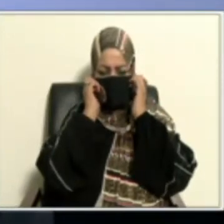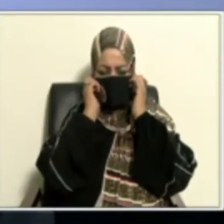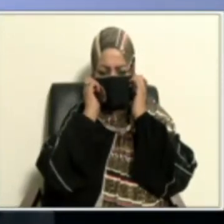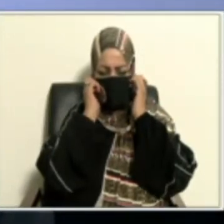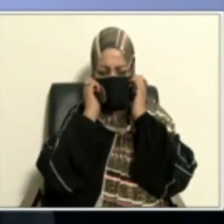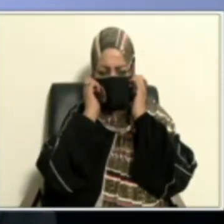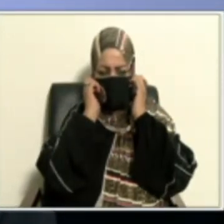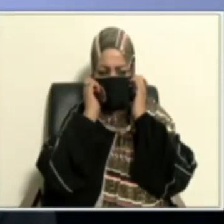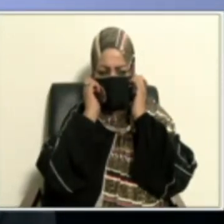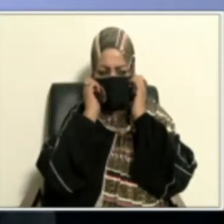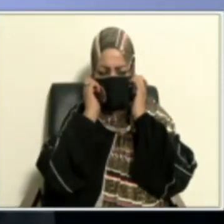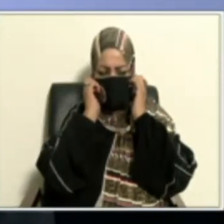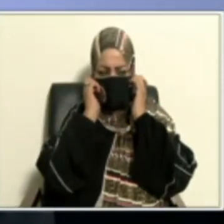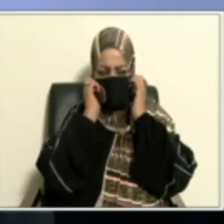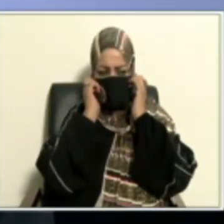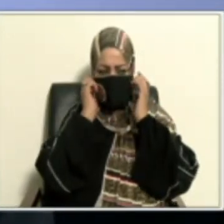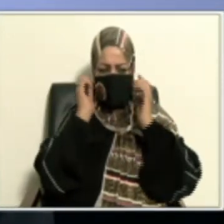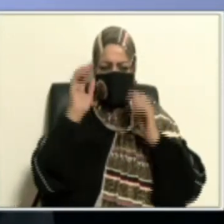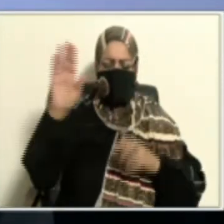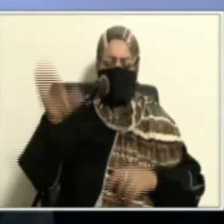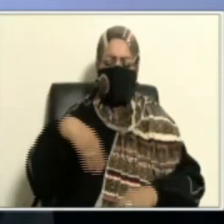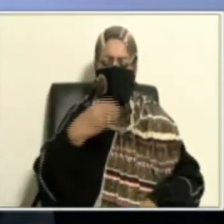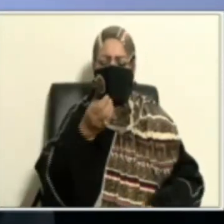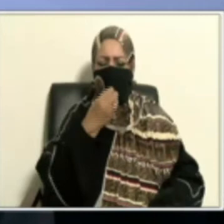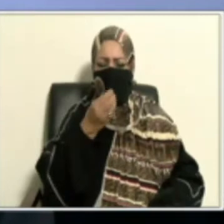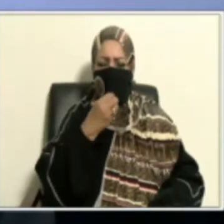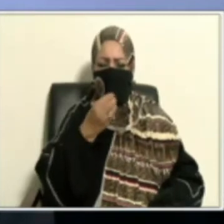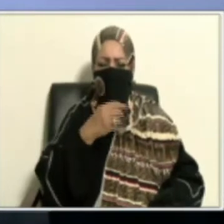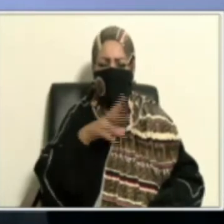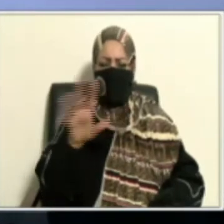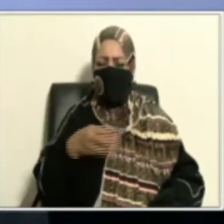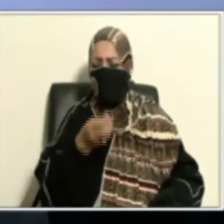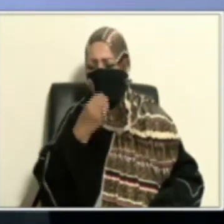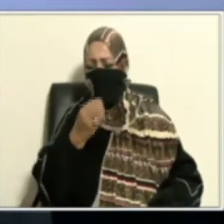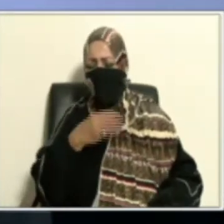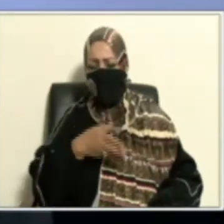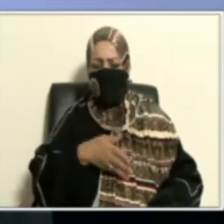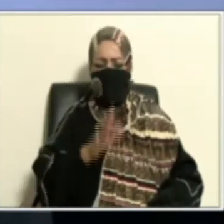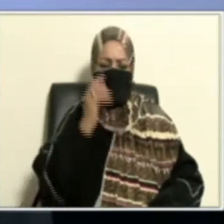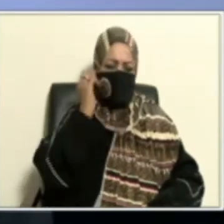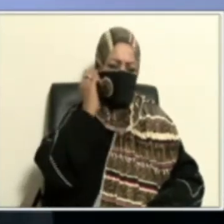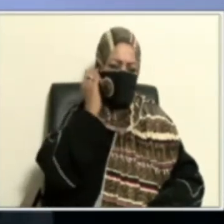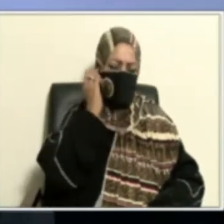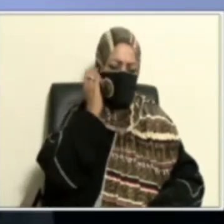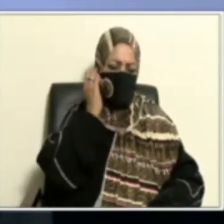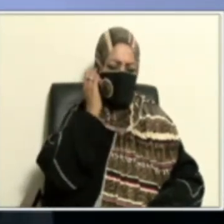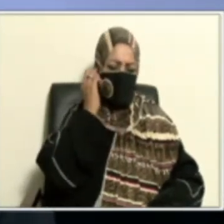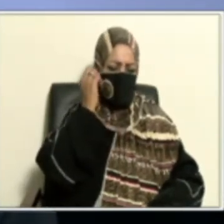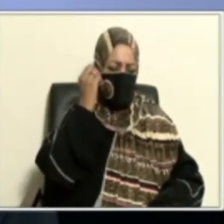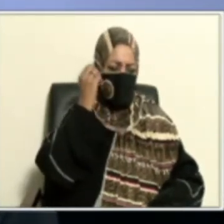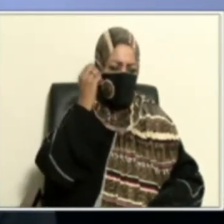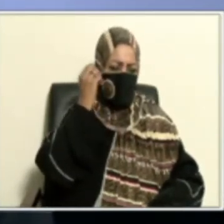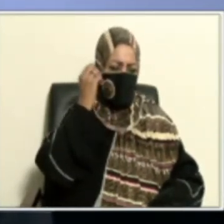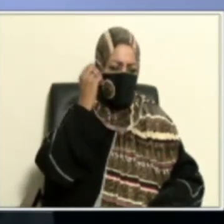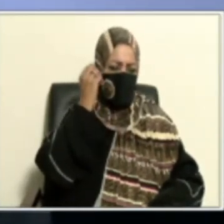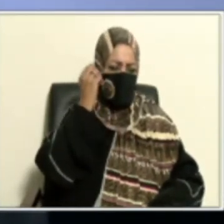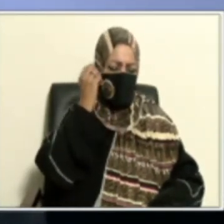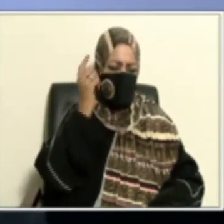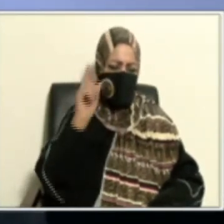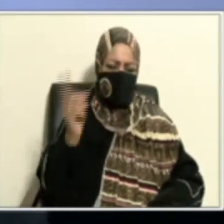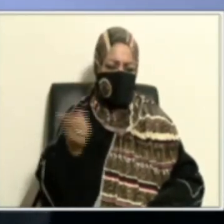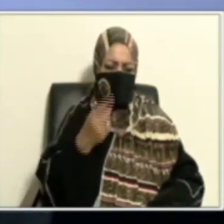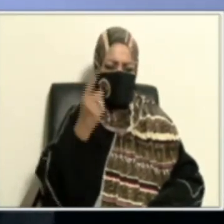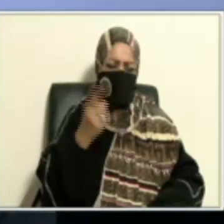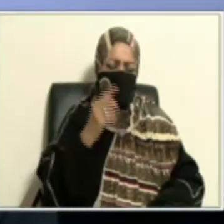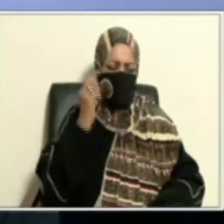فيه، لكن في الشرع إنه يأكل قبل أفضل، خير من هو يصلي يقول حي بيكملوا